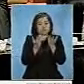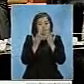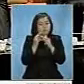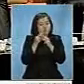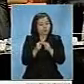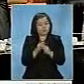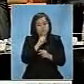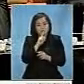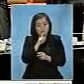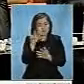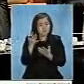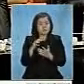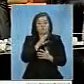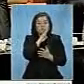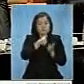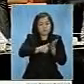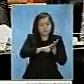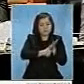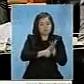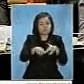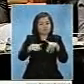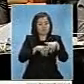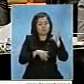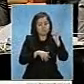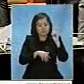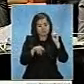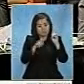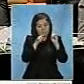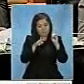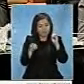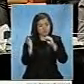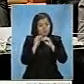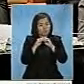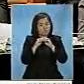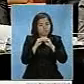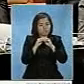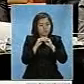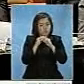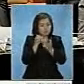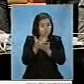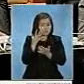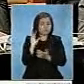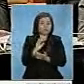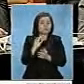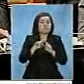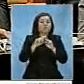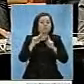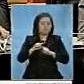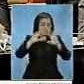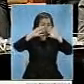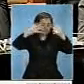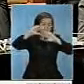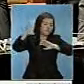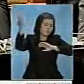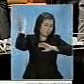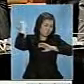ระดับหนี้สาธารณะร้อยละ60นั้นก็ไม่ใช่ระดับหนี้ที่สูงอะไรแต่เพียงแต่ว่าถ้าหากว่ารัฐบาลก่อนๆ นั้นไม่